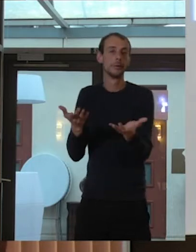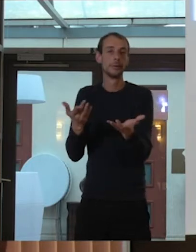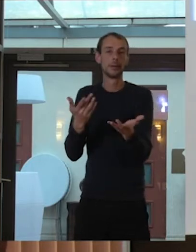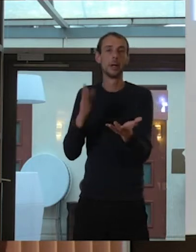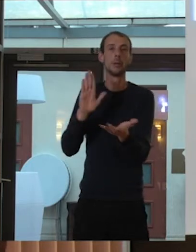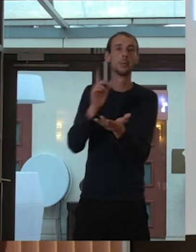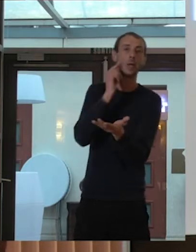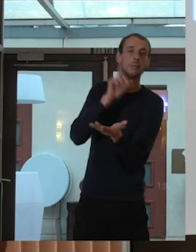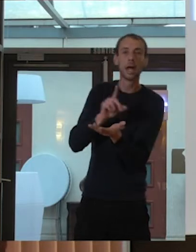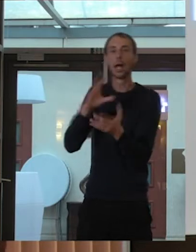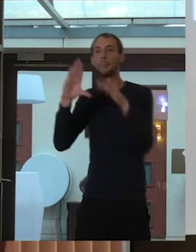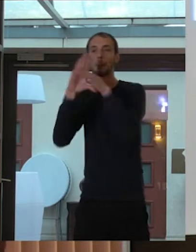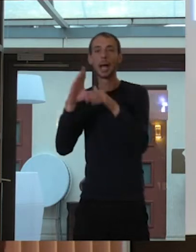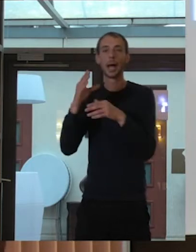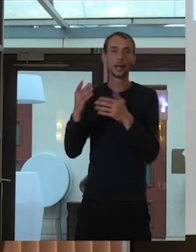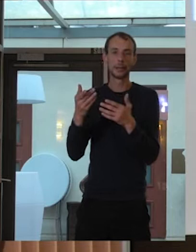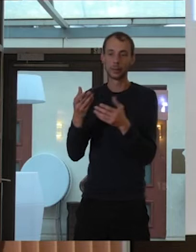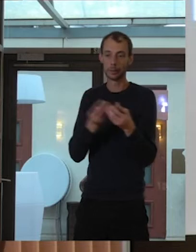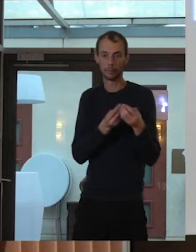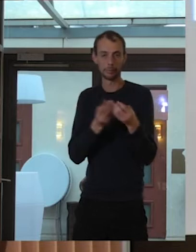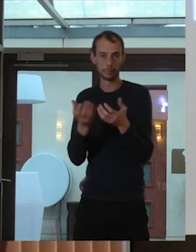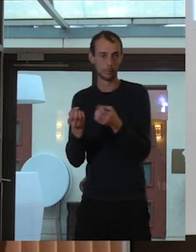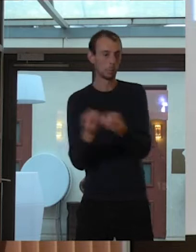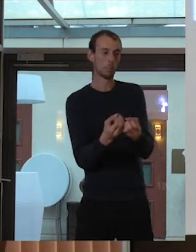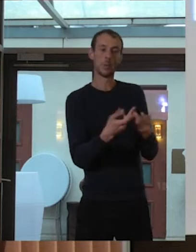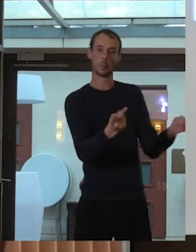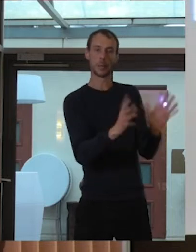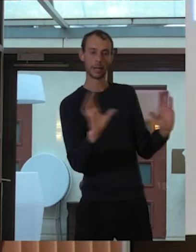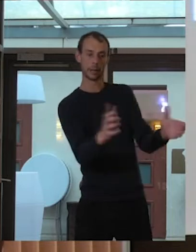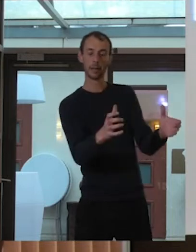maintiennent en fait des différences de fréquentation dans les équipements,